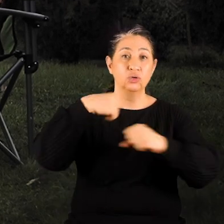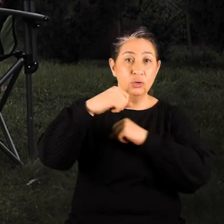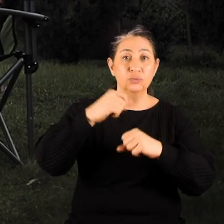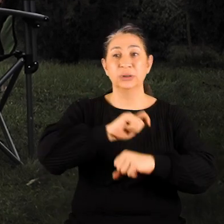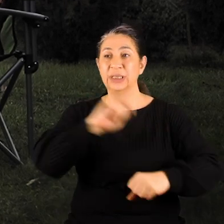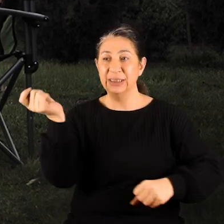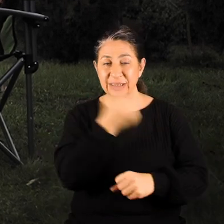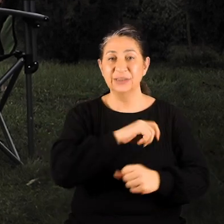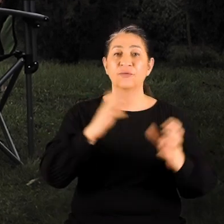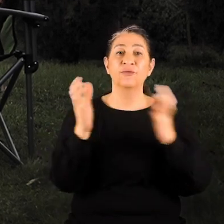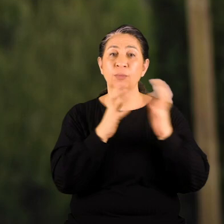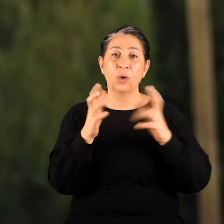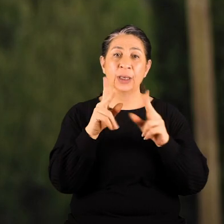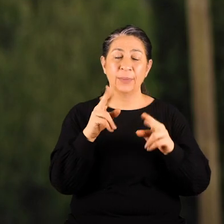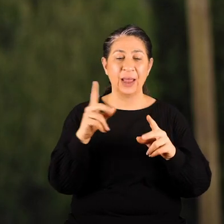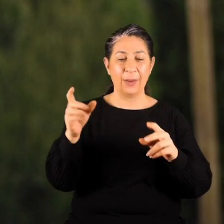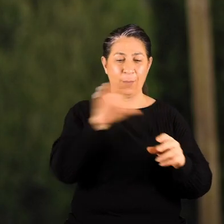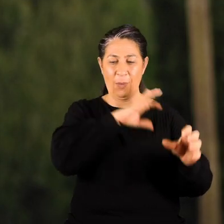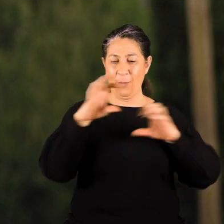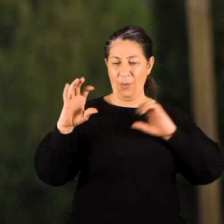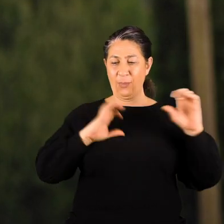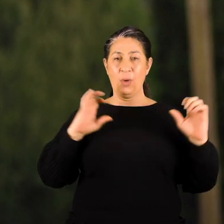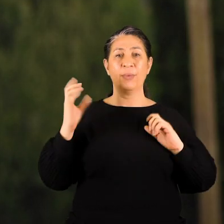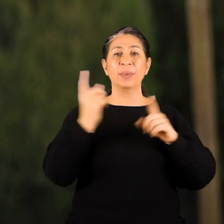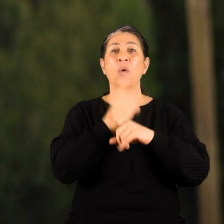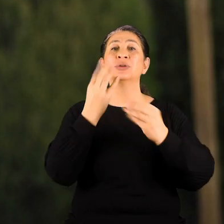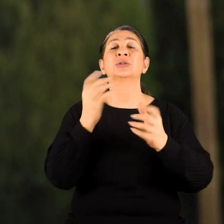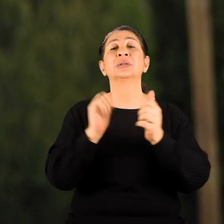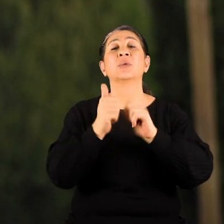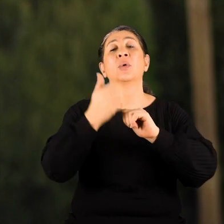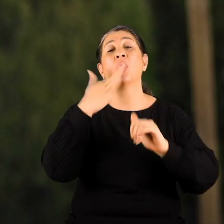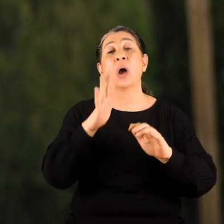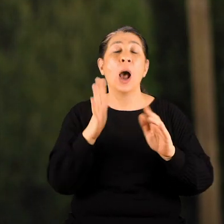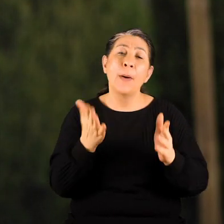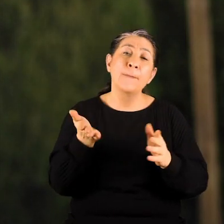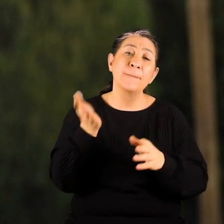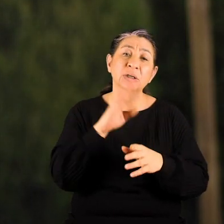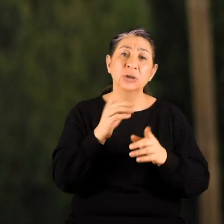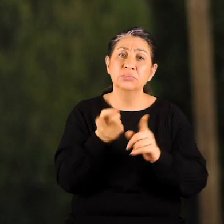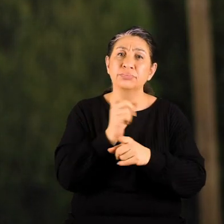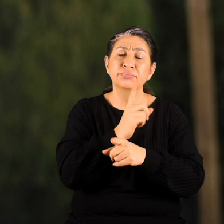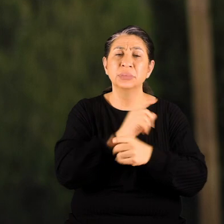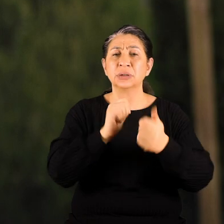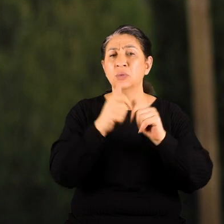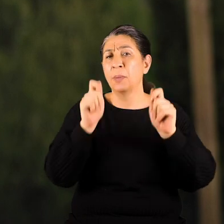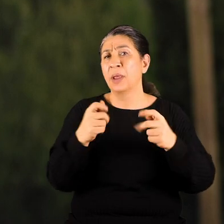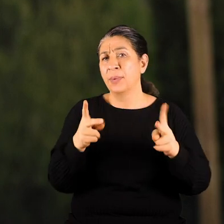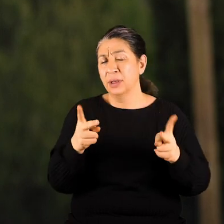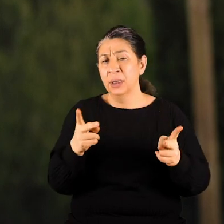işte tenis, futbol gibi darbe alabileceğin sporlar yok. Aynen. Fakat başka bir türlü sporlar var